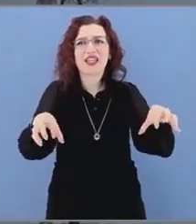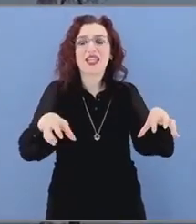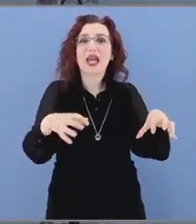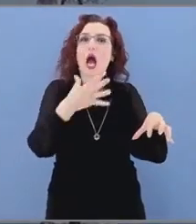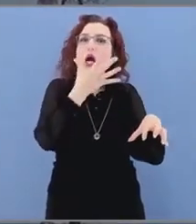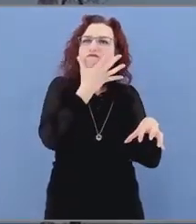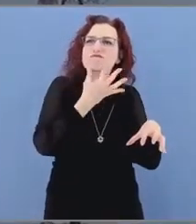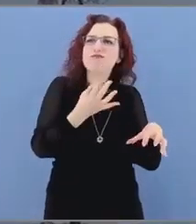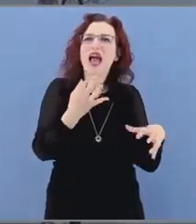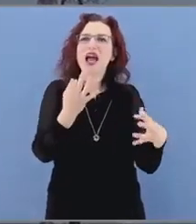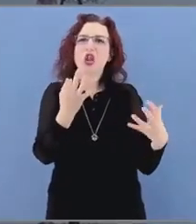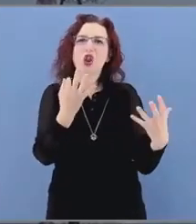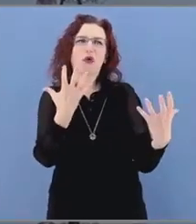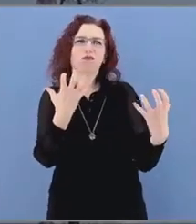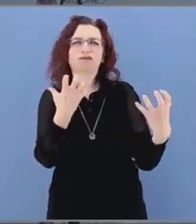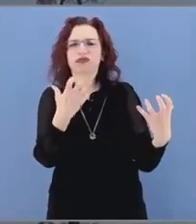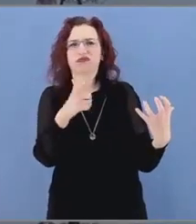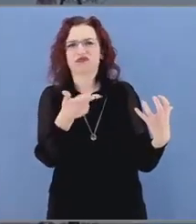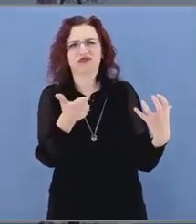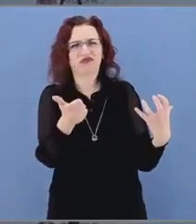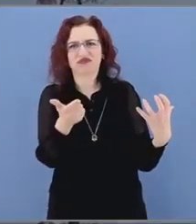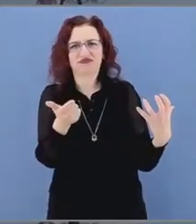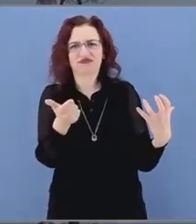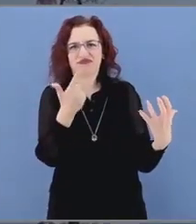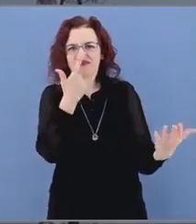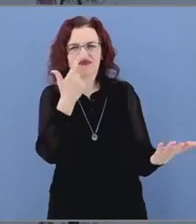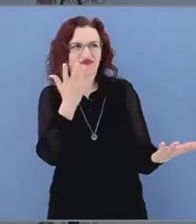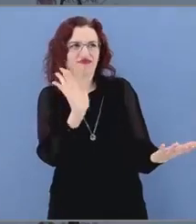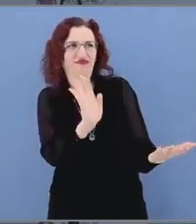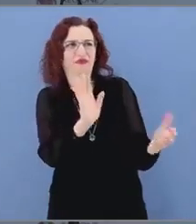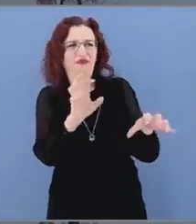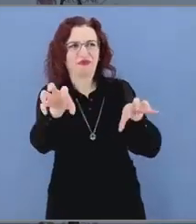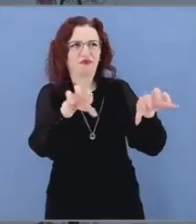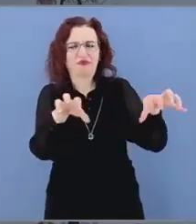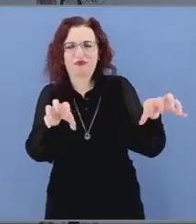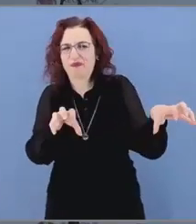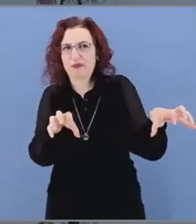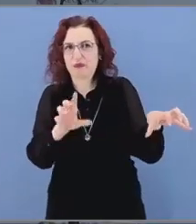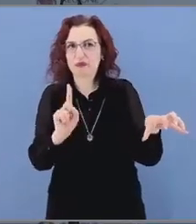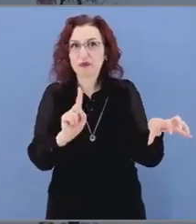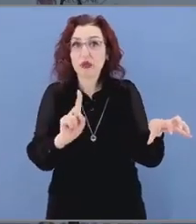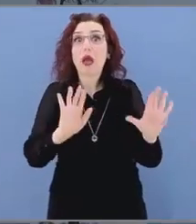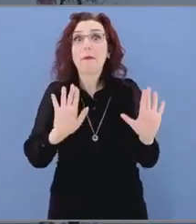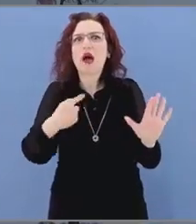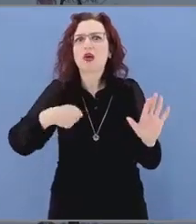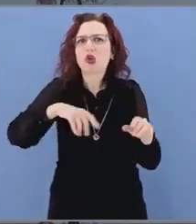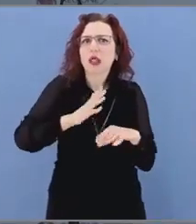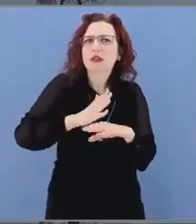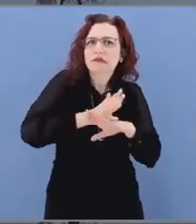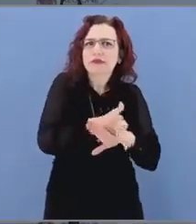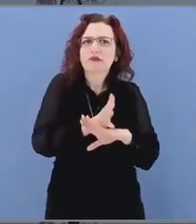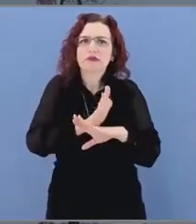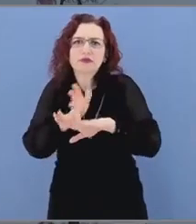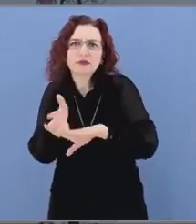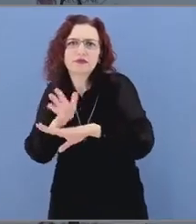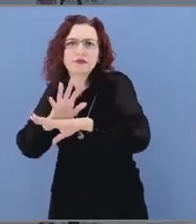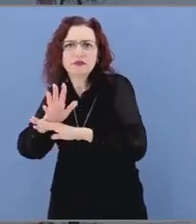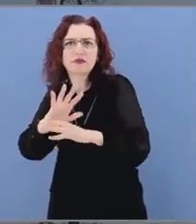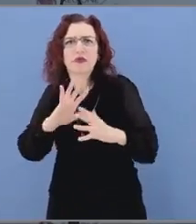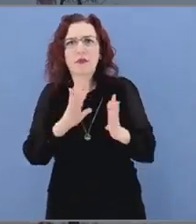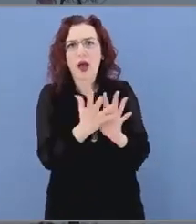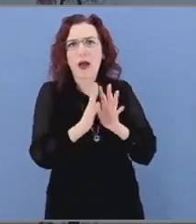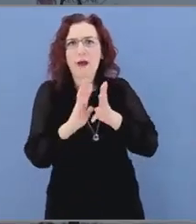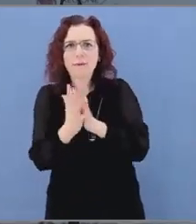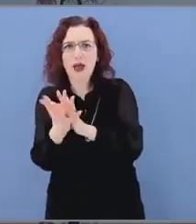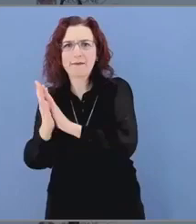cifra di quei pezzi di città. Eppure noi stiamo realizzando interventi che per dimensione non si facevano dai tempi del